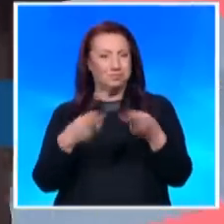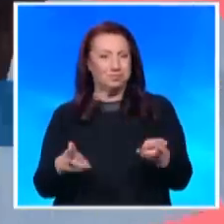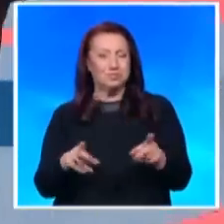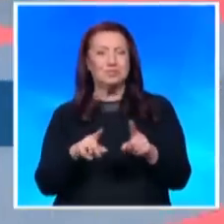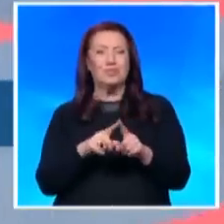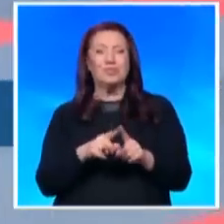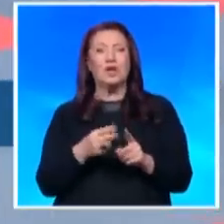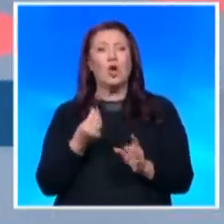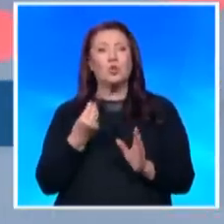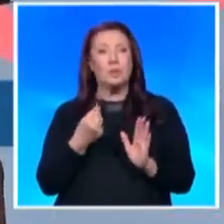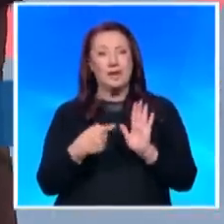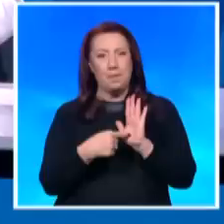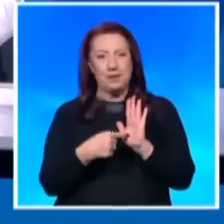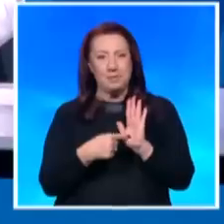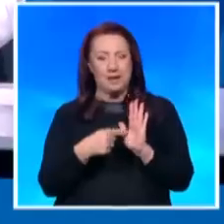на събитието.